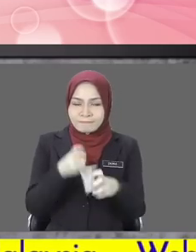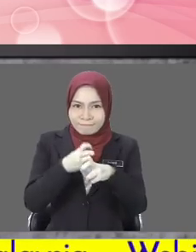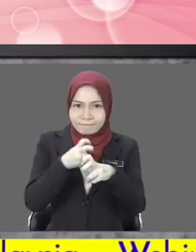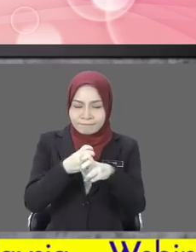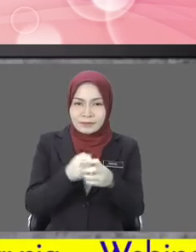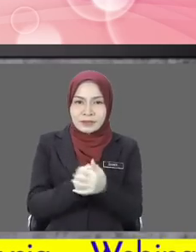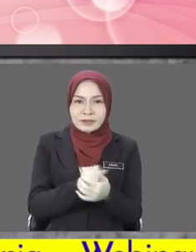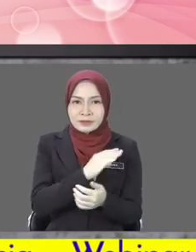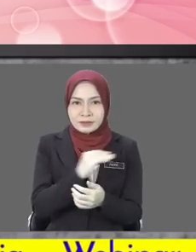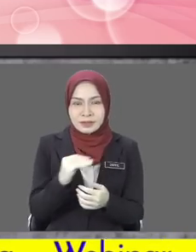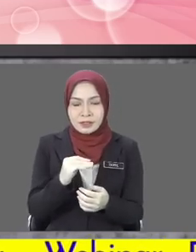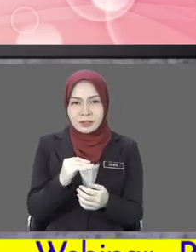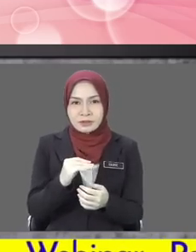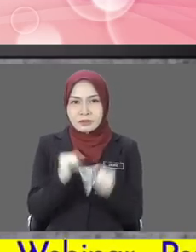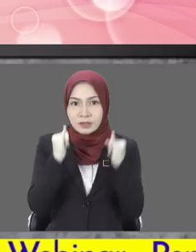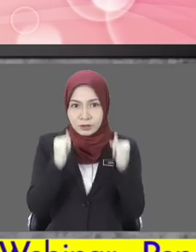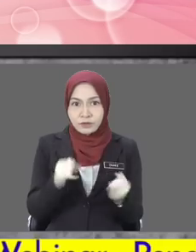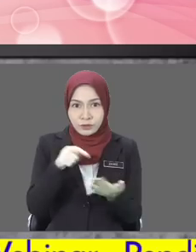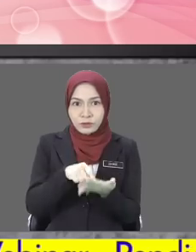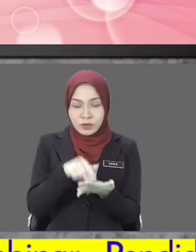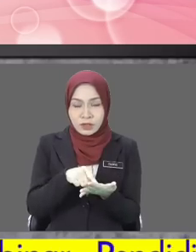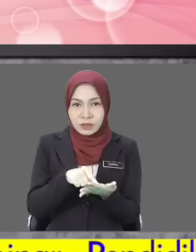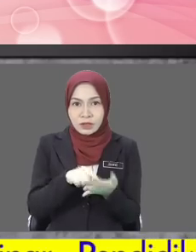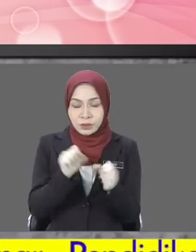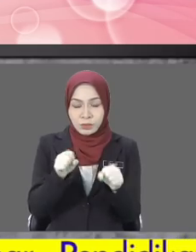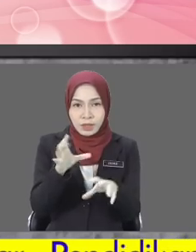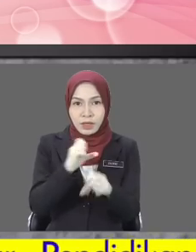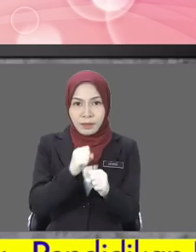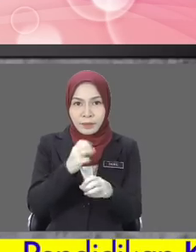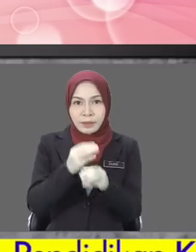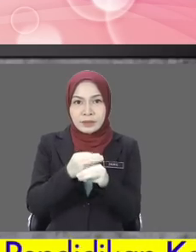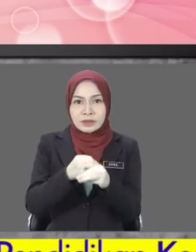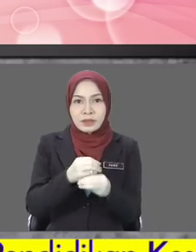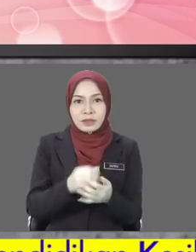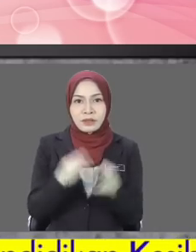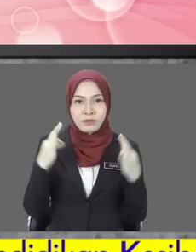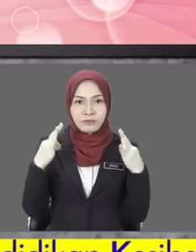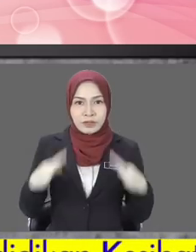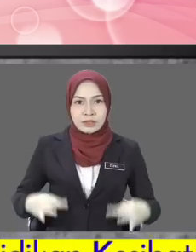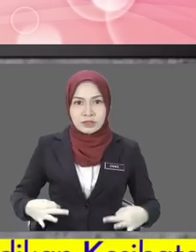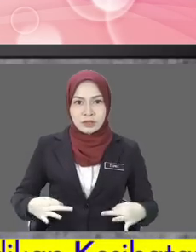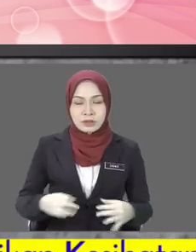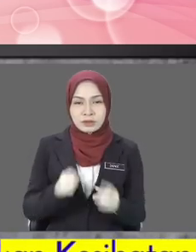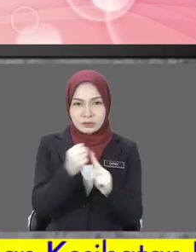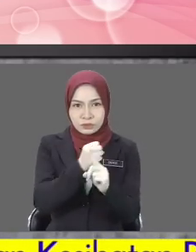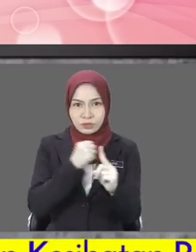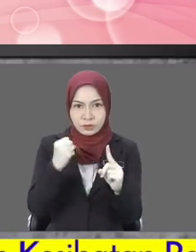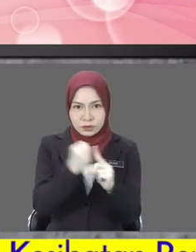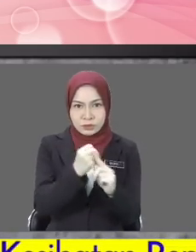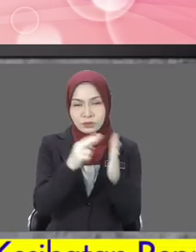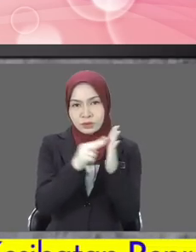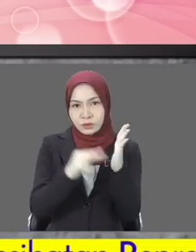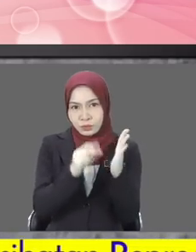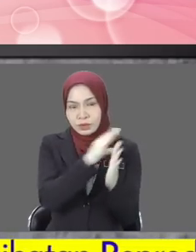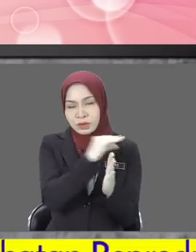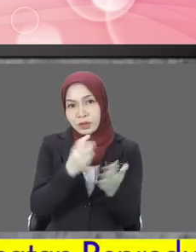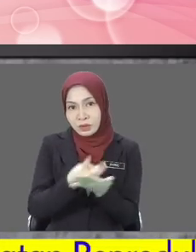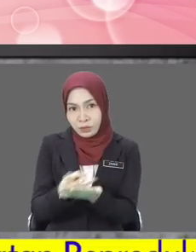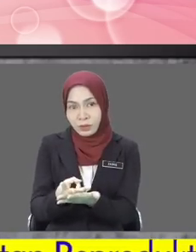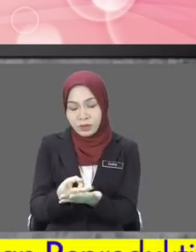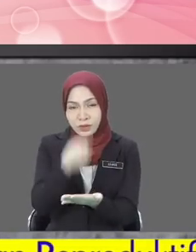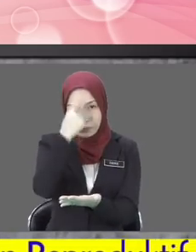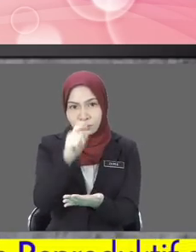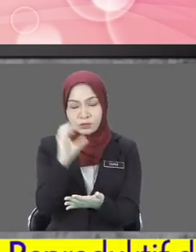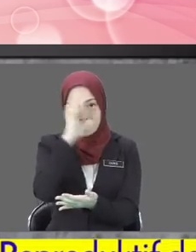bersedia untuk mengambil risiko fisikal undang-undang dan keuangan demi mendapatkan